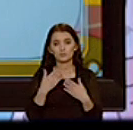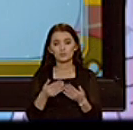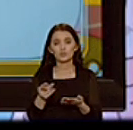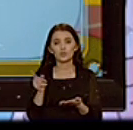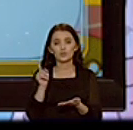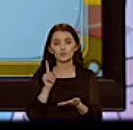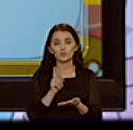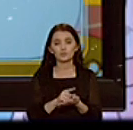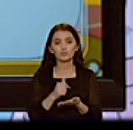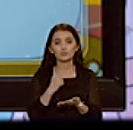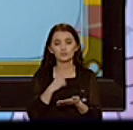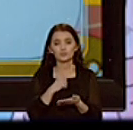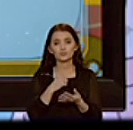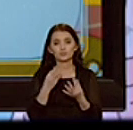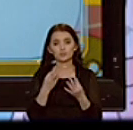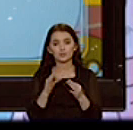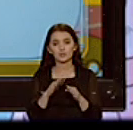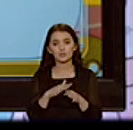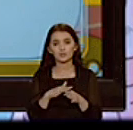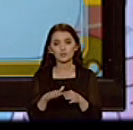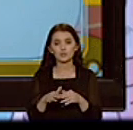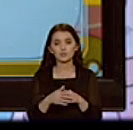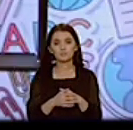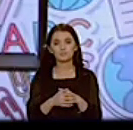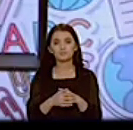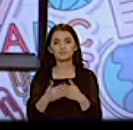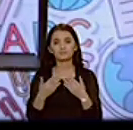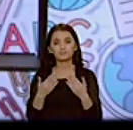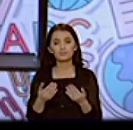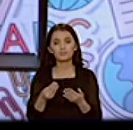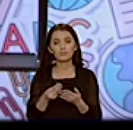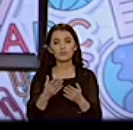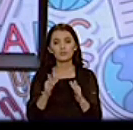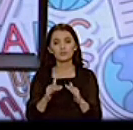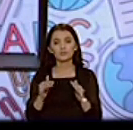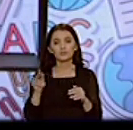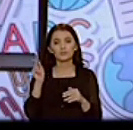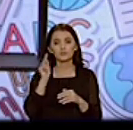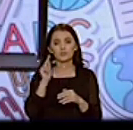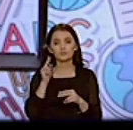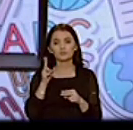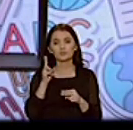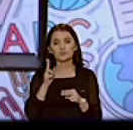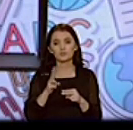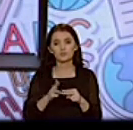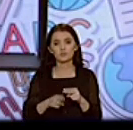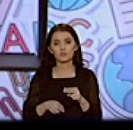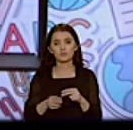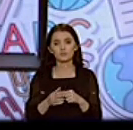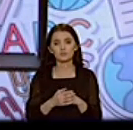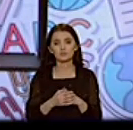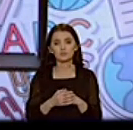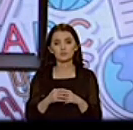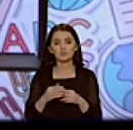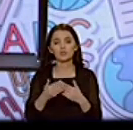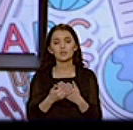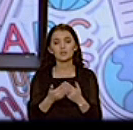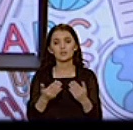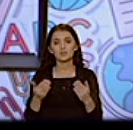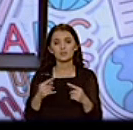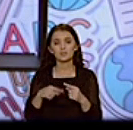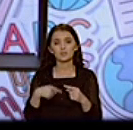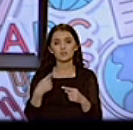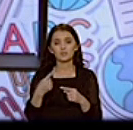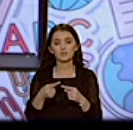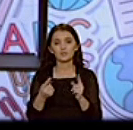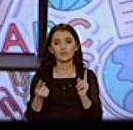ushbu topshiriqni o'zingiz mustaqil bajarasiz. Mana aziz o'quvchilar, shuning bilan bugungi darsimiz o'z nihoyasiga yetdi. Sizlar